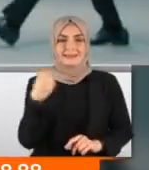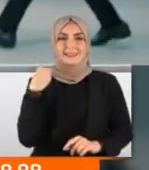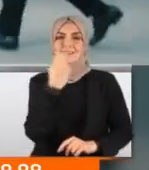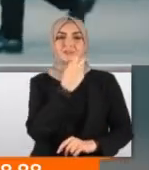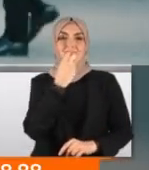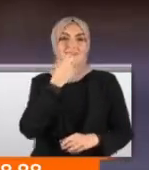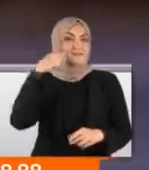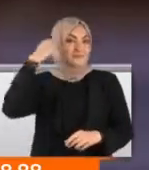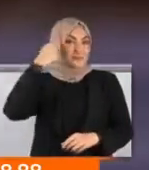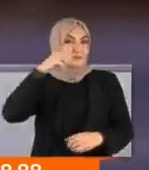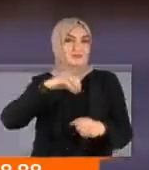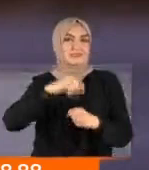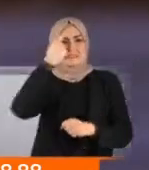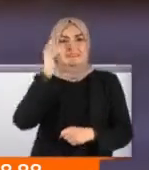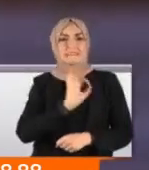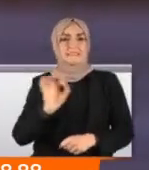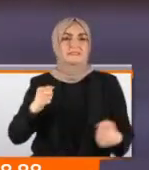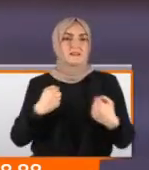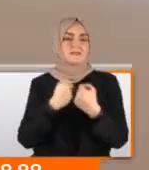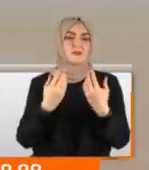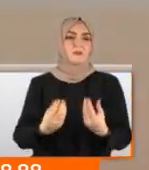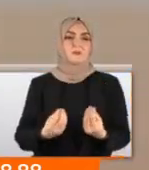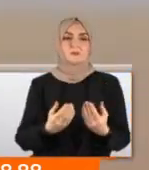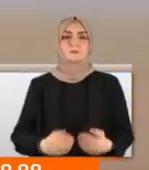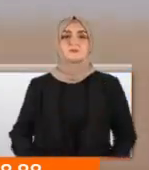talihsiz bir kaza yaşadı. Yürü.